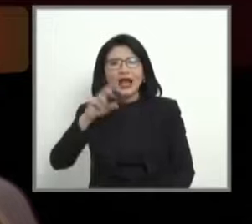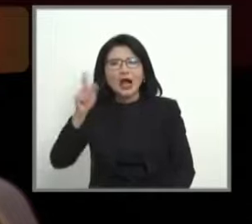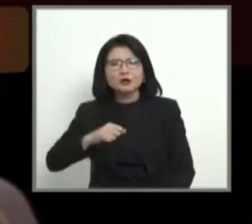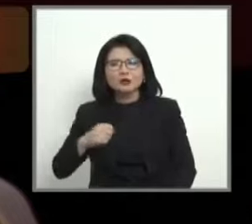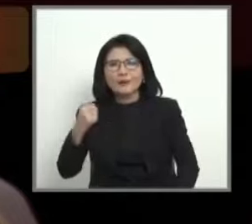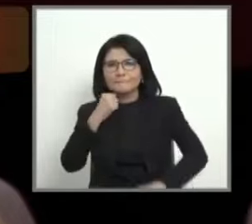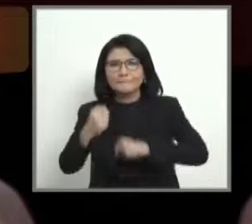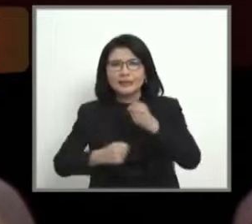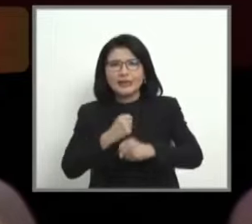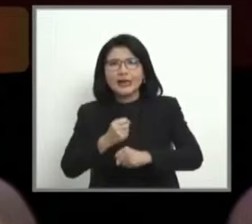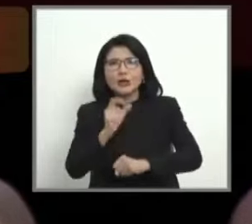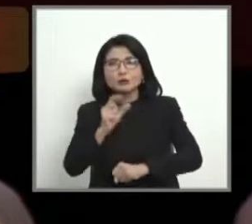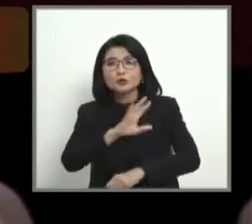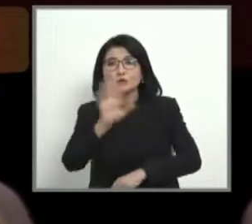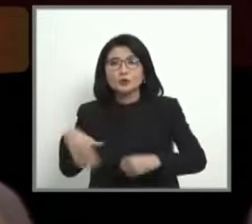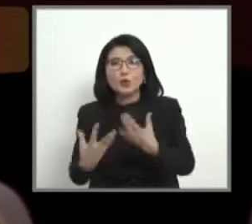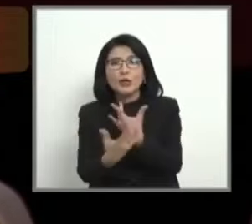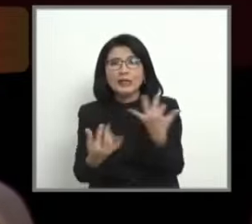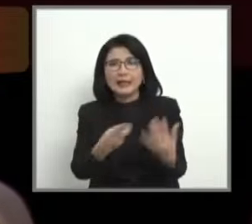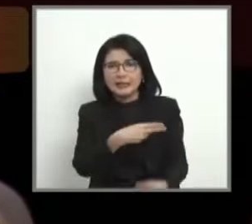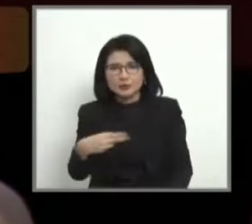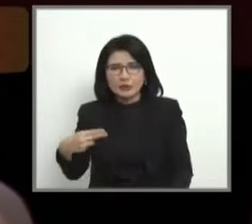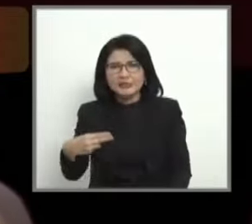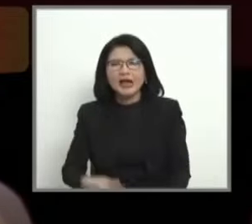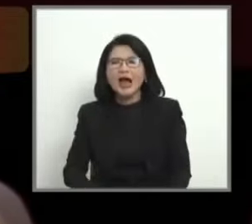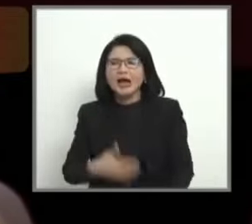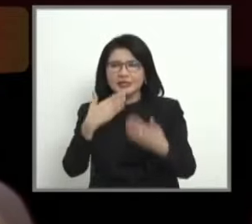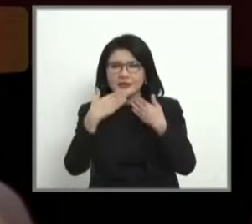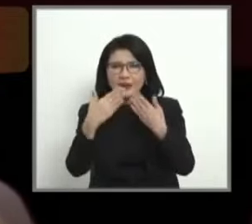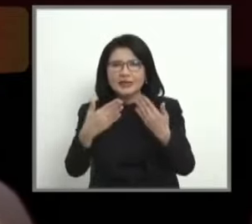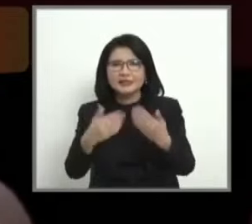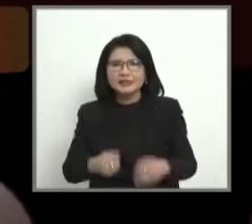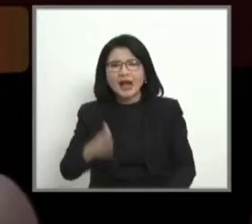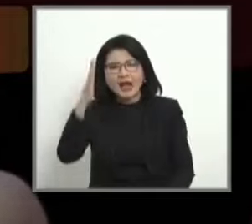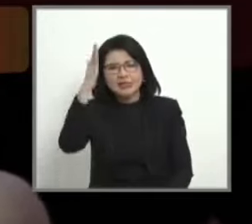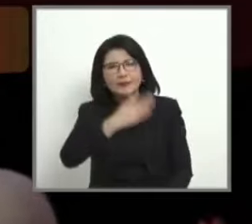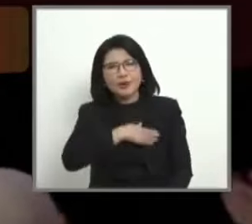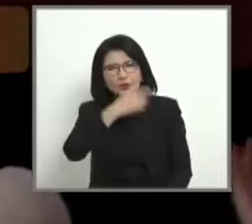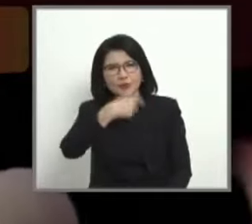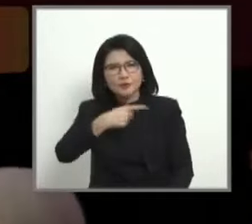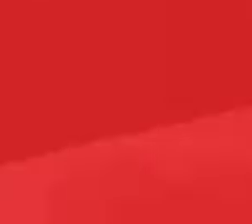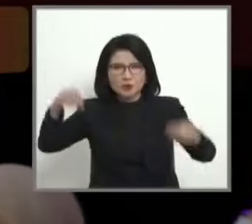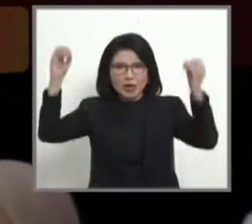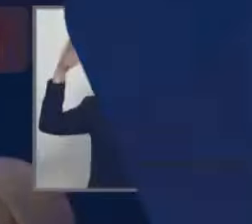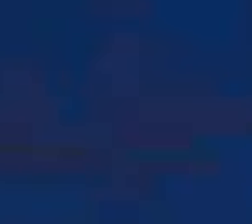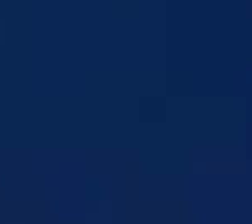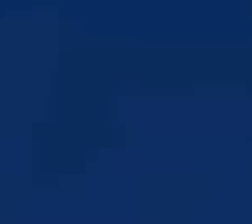untuk seluruh rakyat Indonesia di mana pun berada terima kasih assalamualaikum warahmatullahi